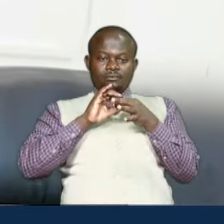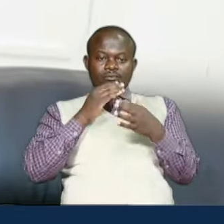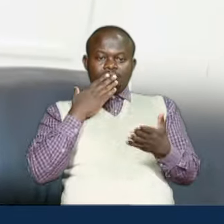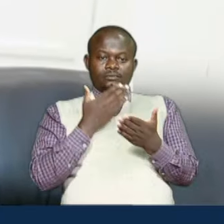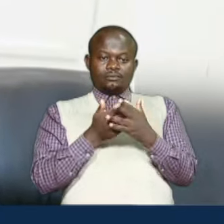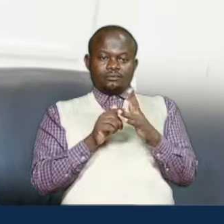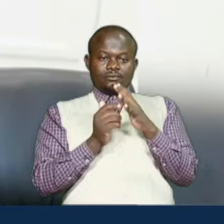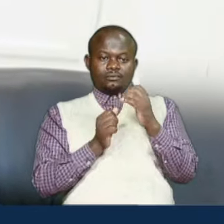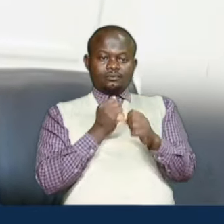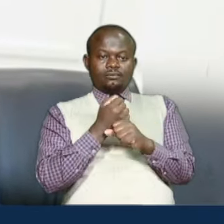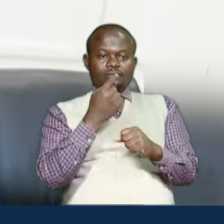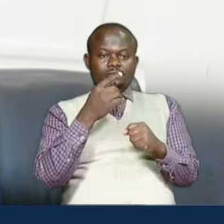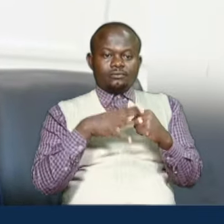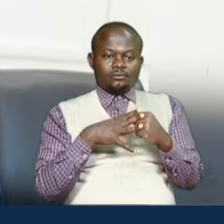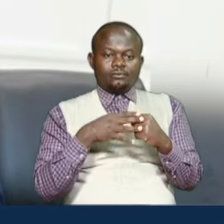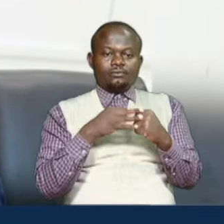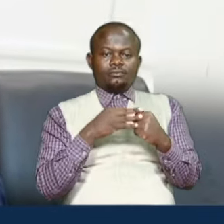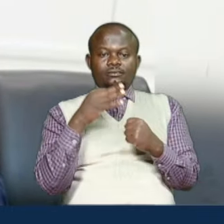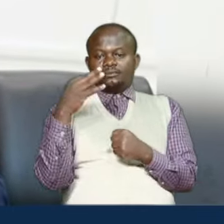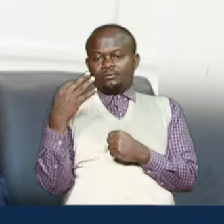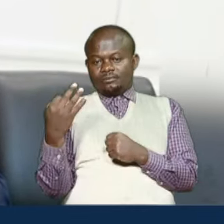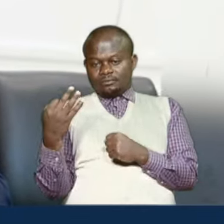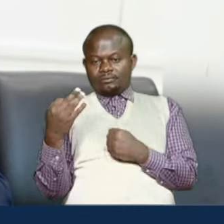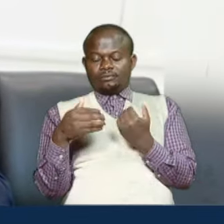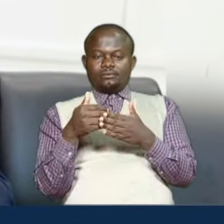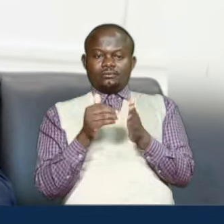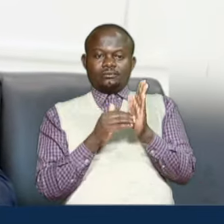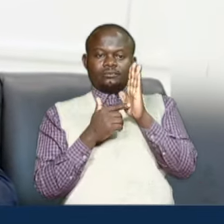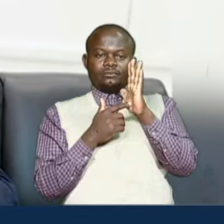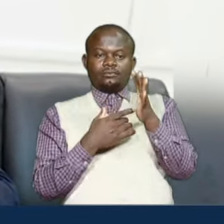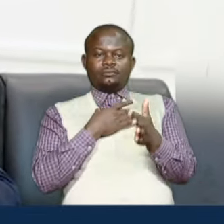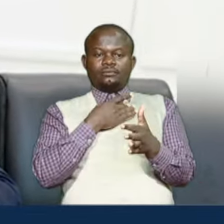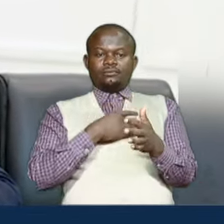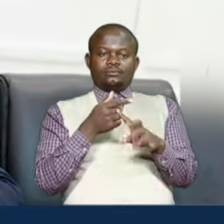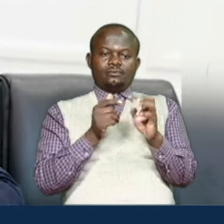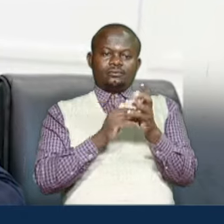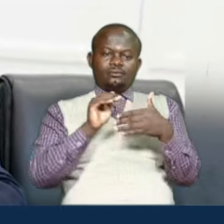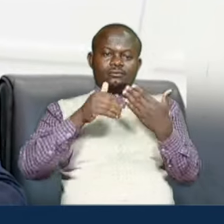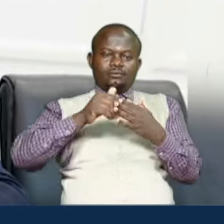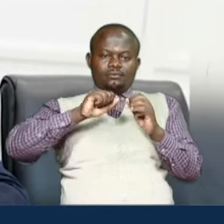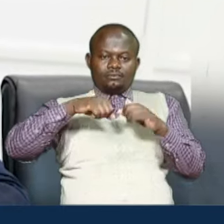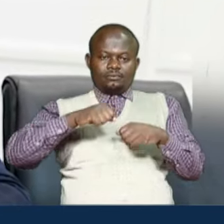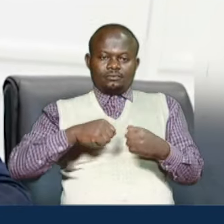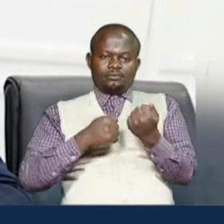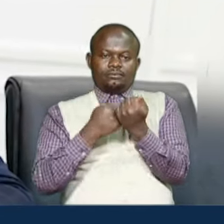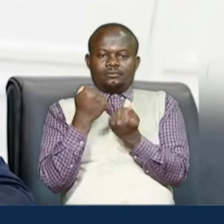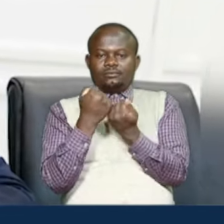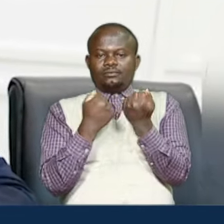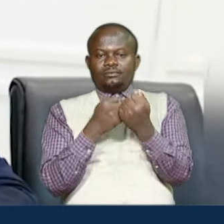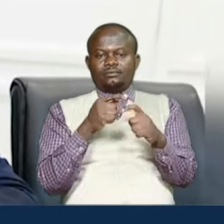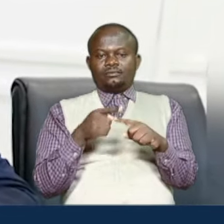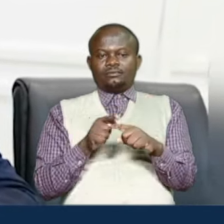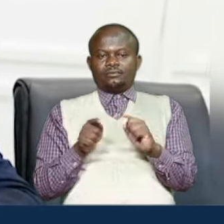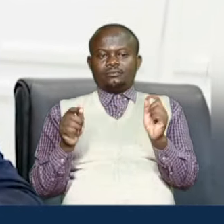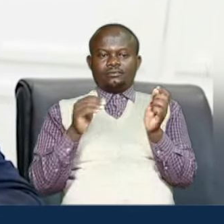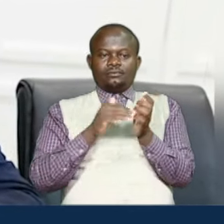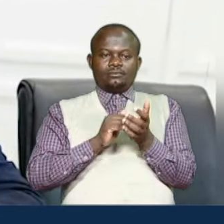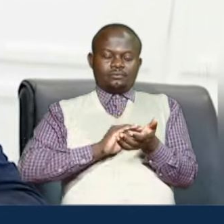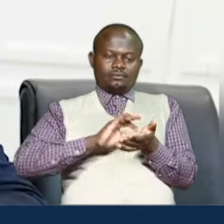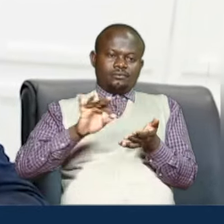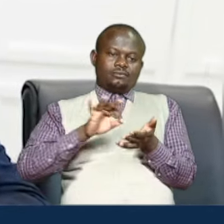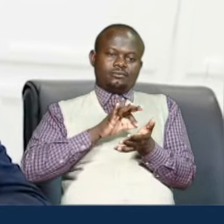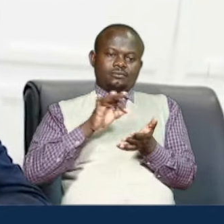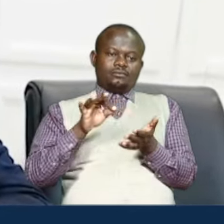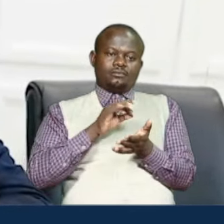mu 1983 n'umubano kandi ugaragazwa no gusurana ndetse n'amasezerano y'imikoranire itandukanye yasinywe ku